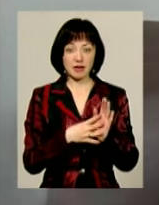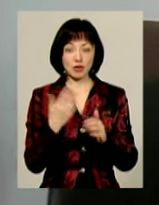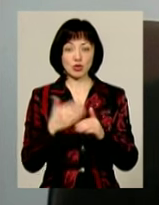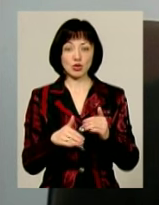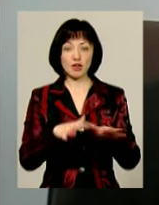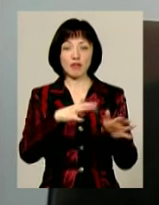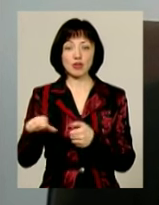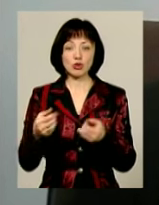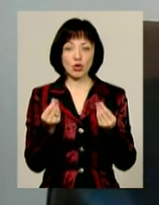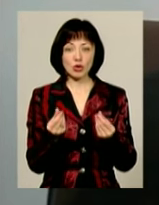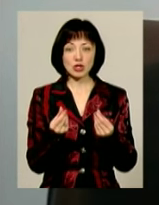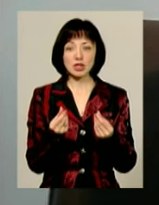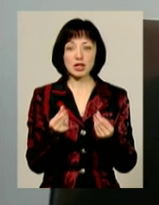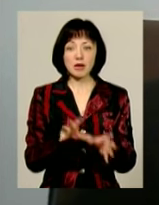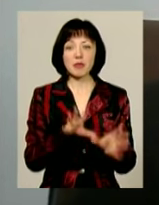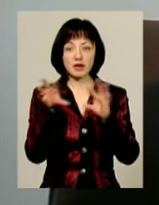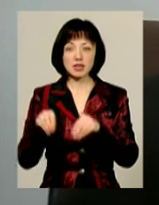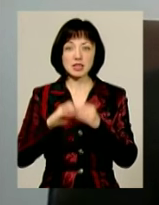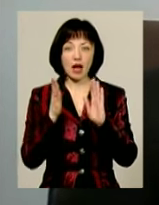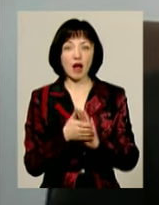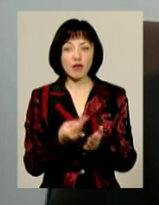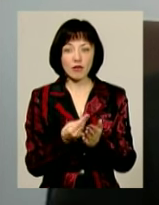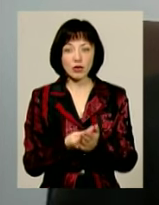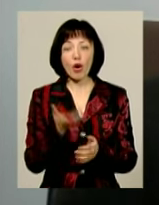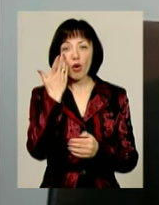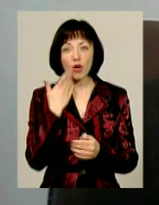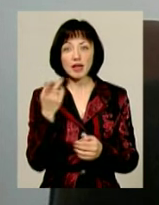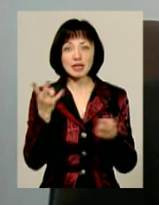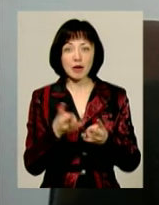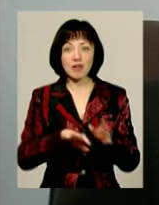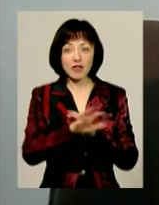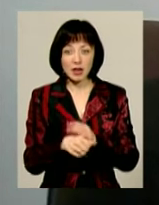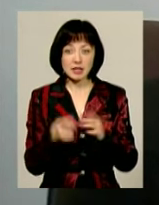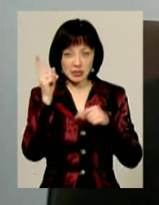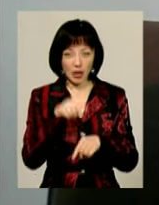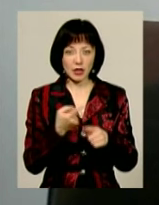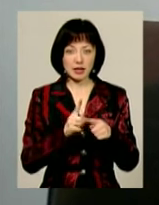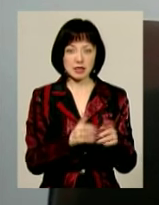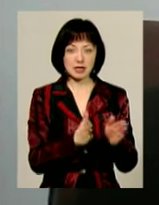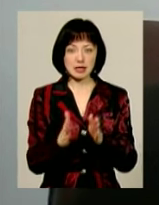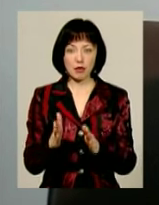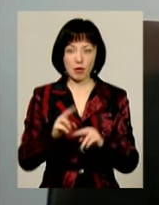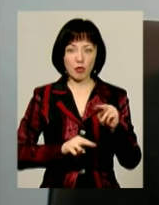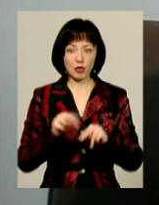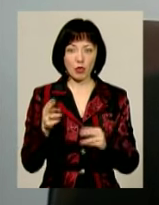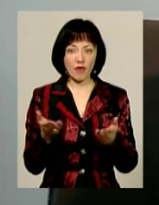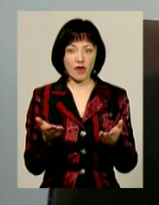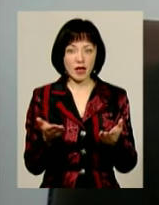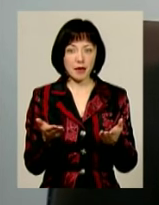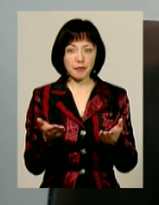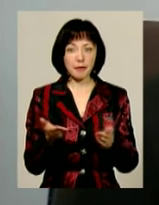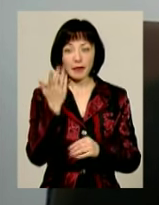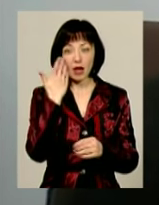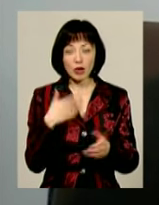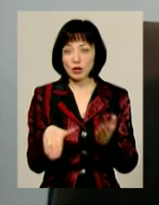вже вилучили гроші з нас з остатку і перевели в загальний фонд. То коли в них треба було вкрасти, вони знають, як система побудована, а